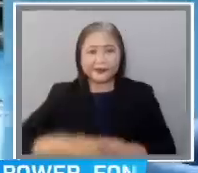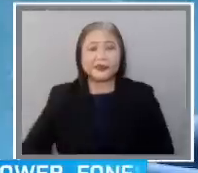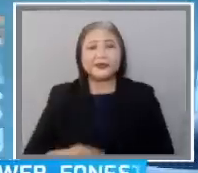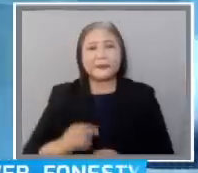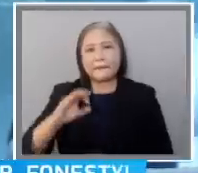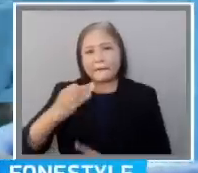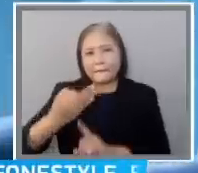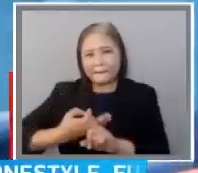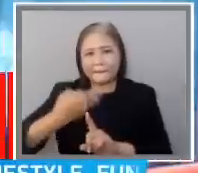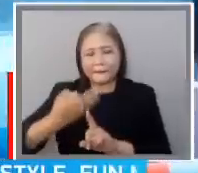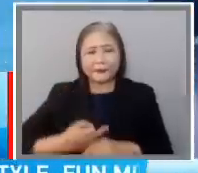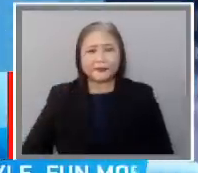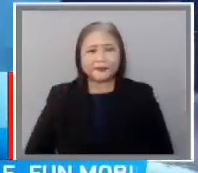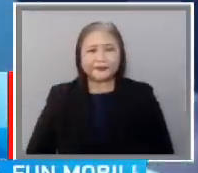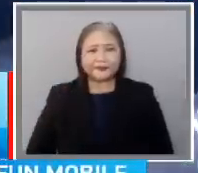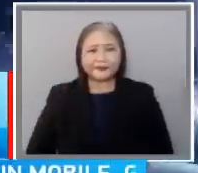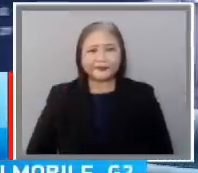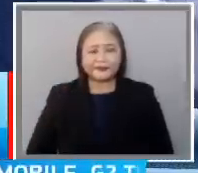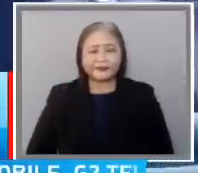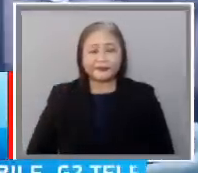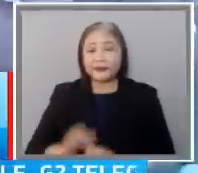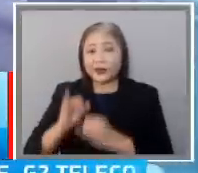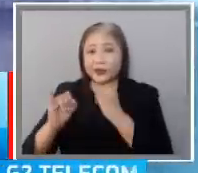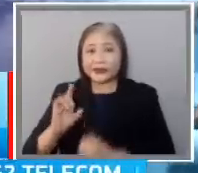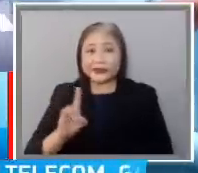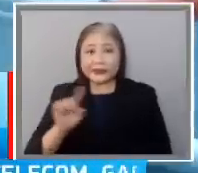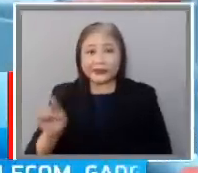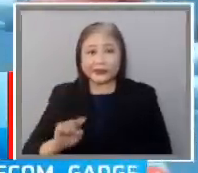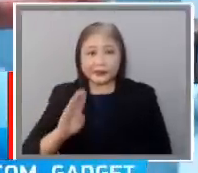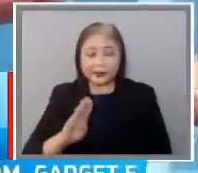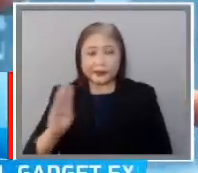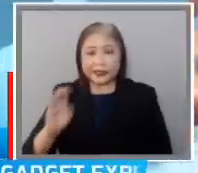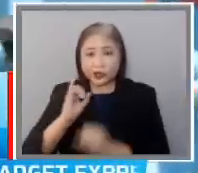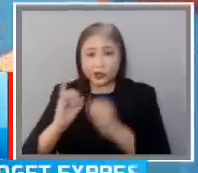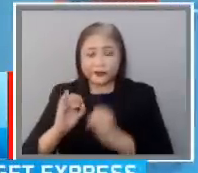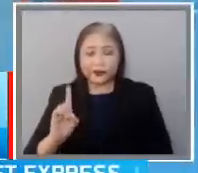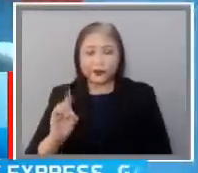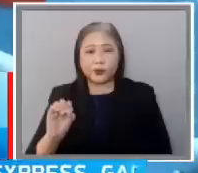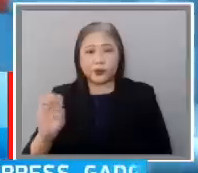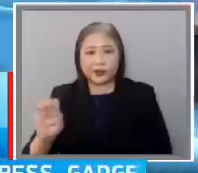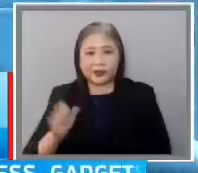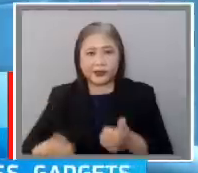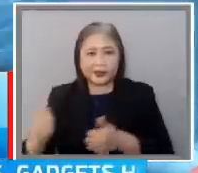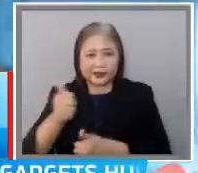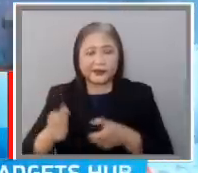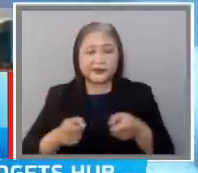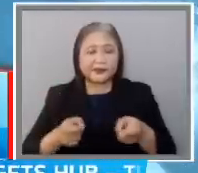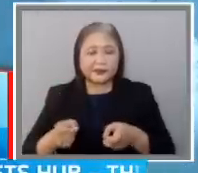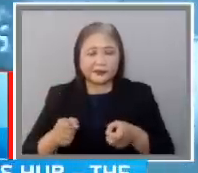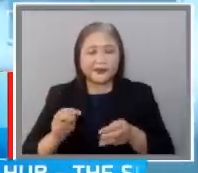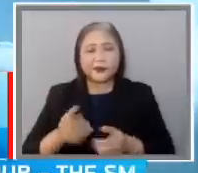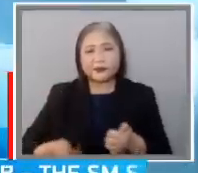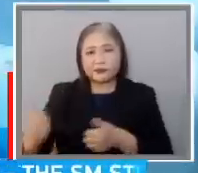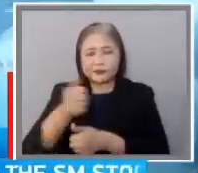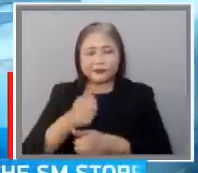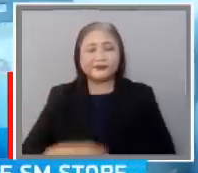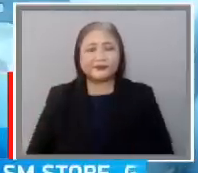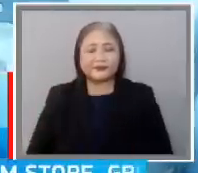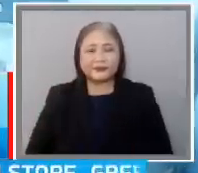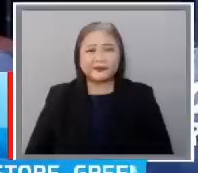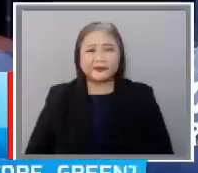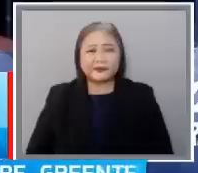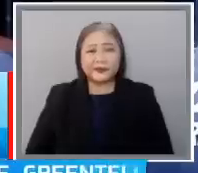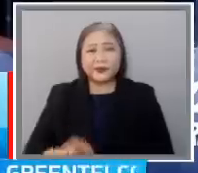Sa panayam po ng Super Radio, DZBB kay DOE Oil Industry Management Bureau Assistant Director Rodela